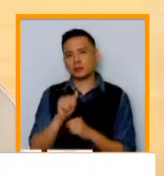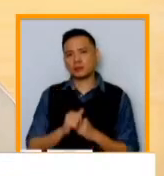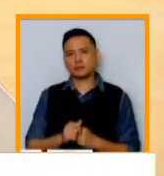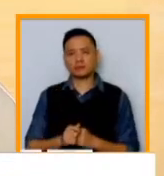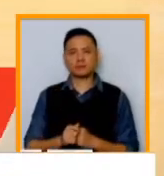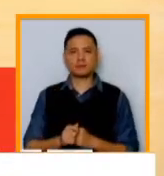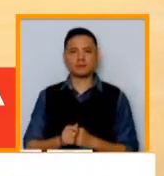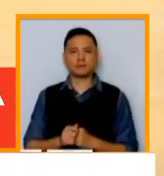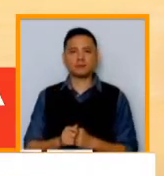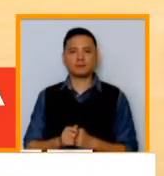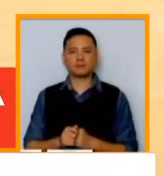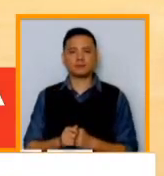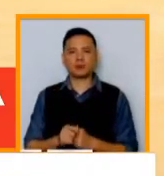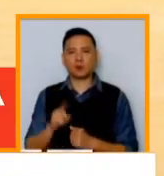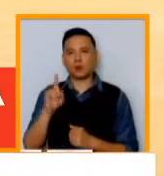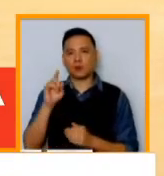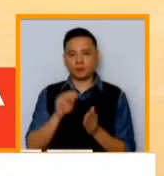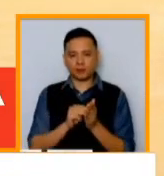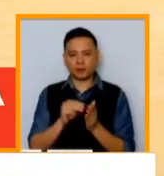Nasa